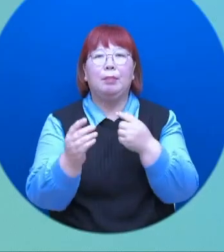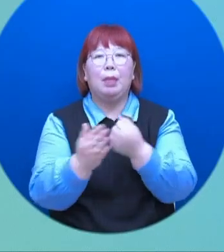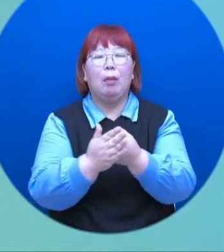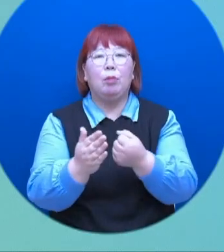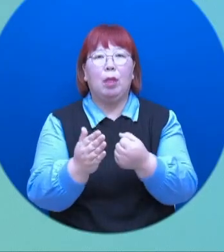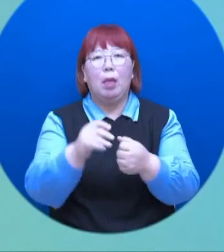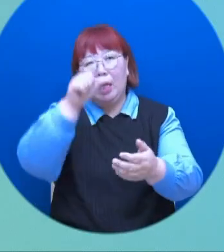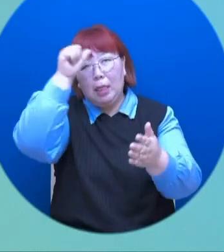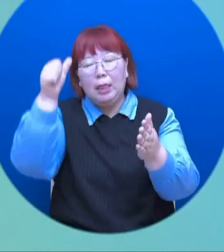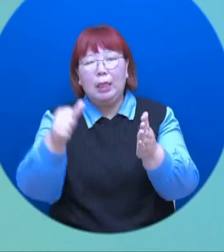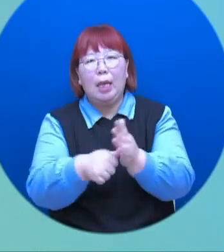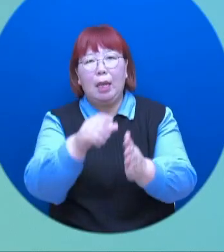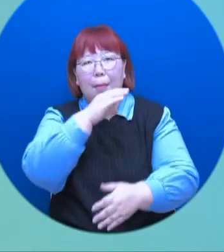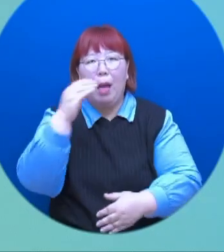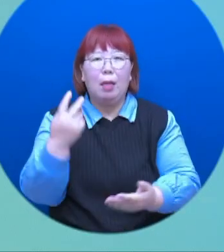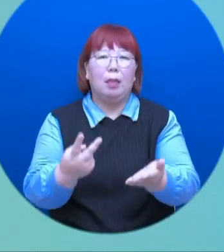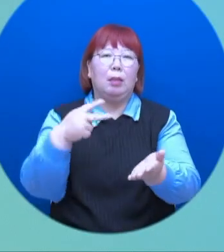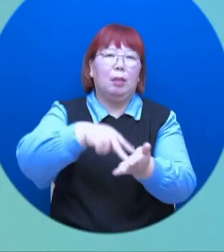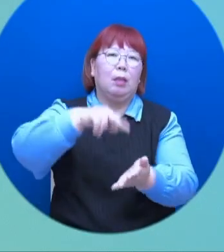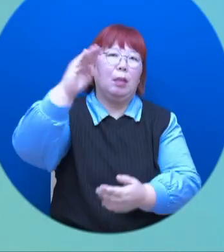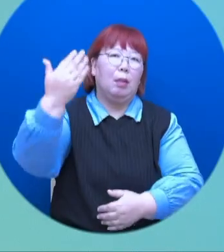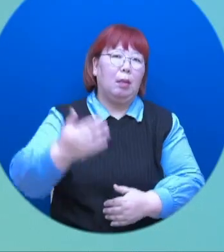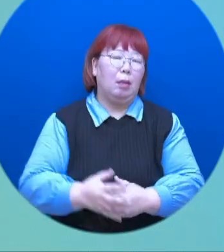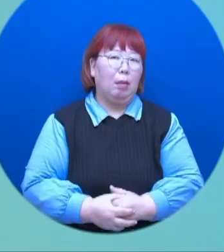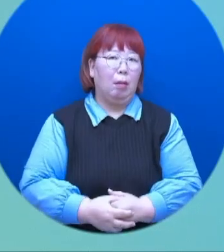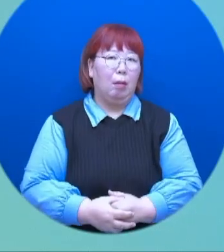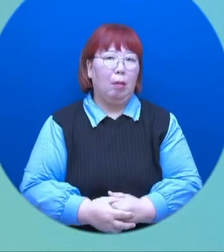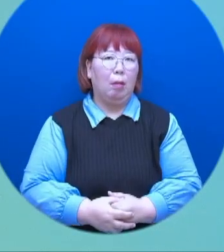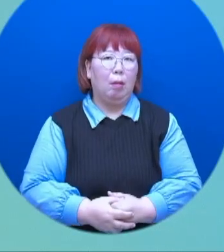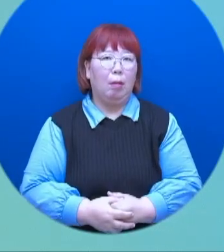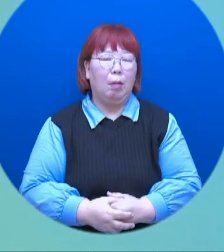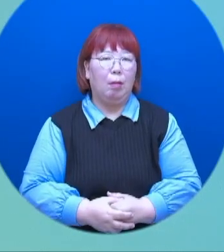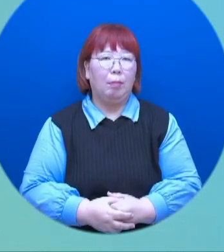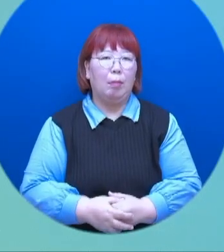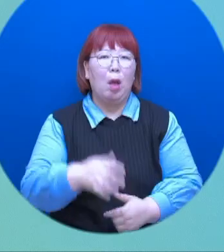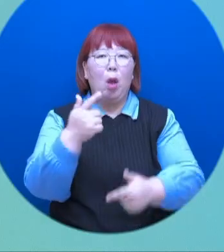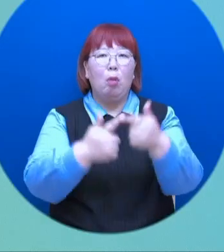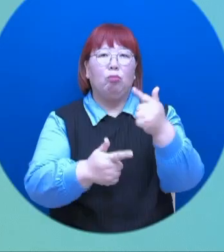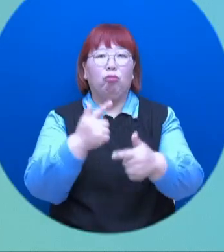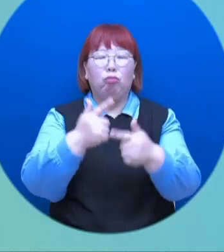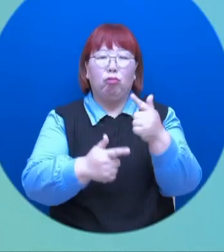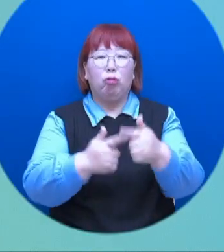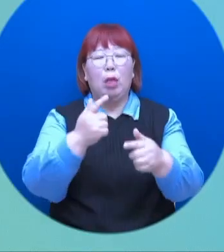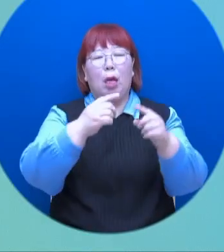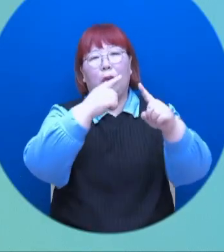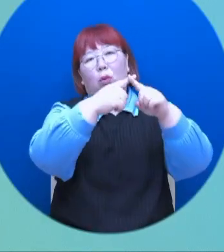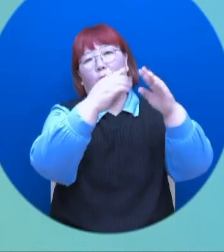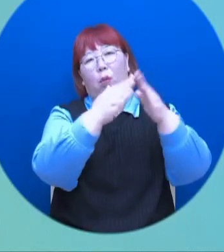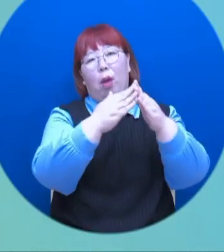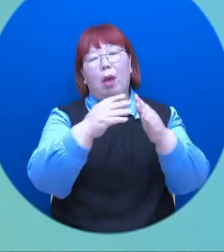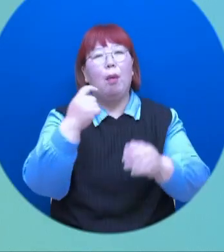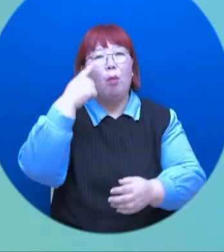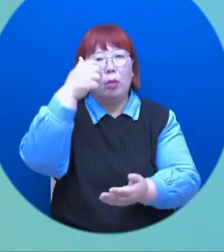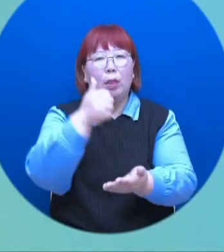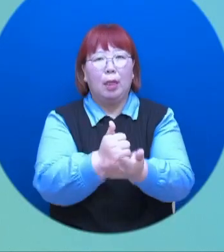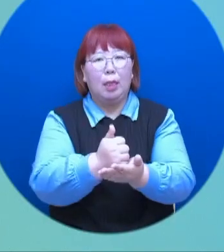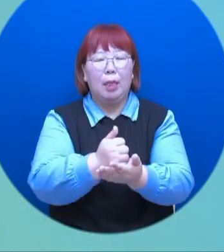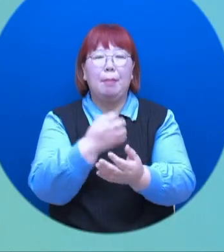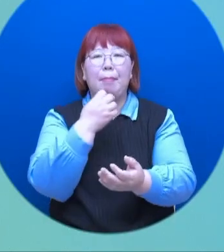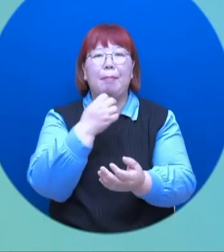선다는 거예요. 예? 부산의 하나로 교회 목회하시는 문혜룡 목사님의 간증을 제가